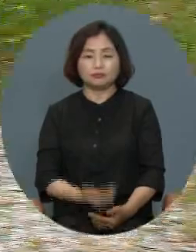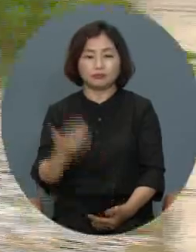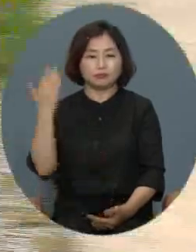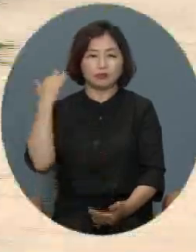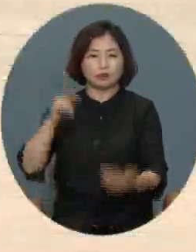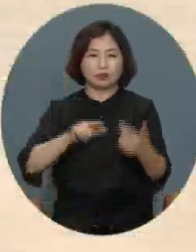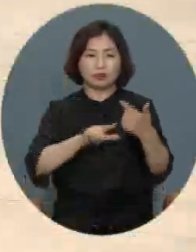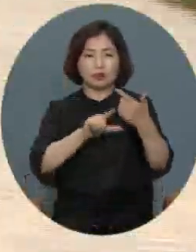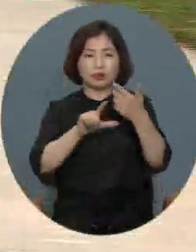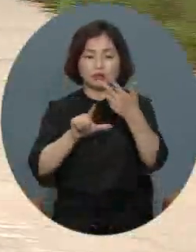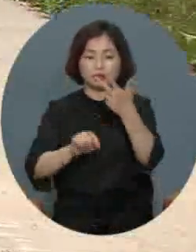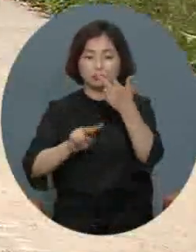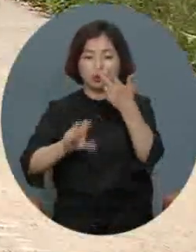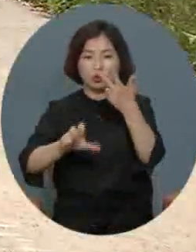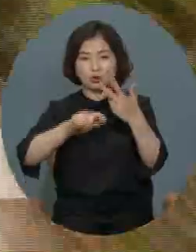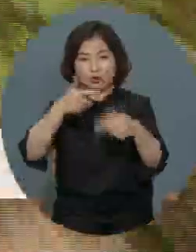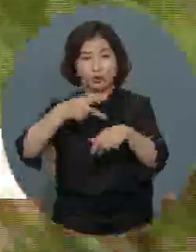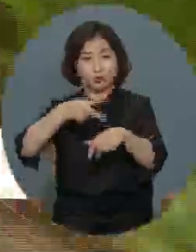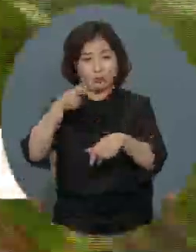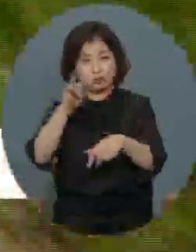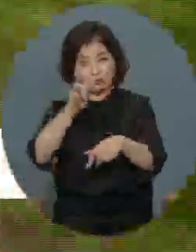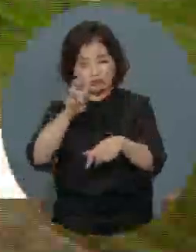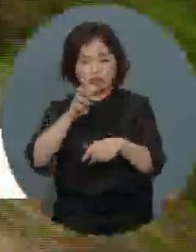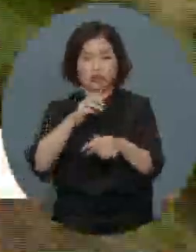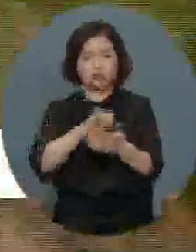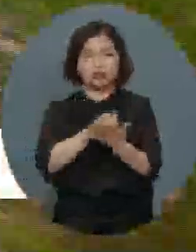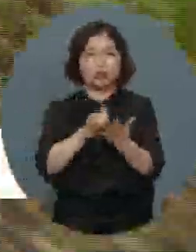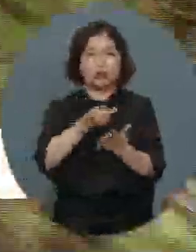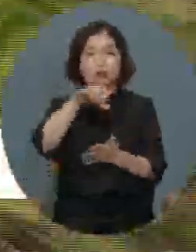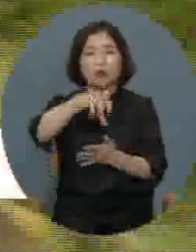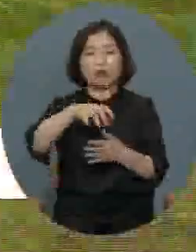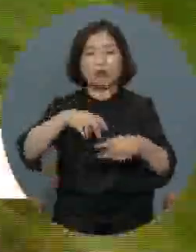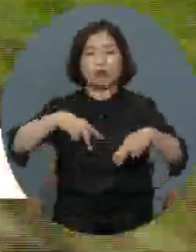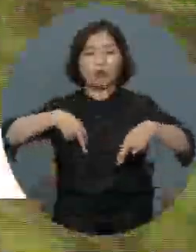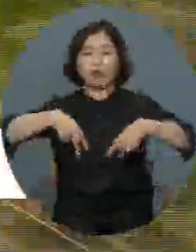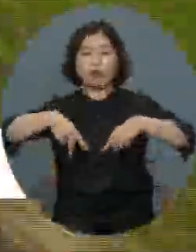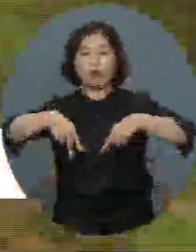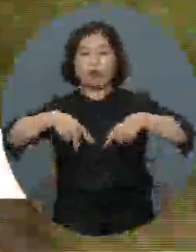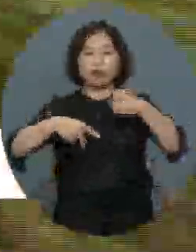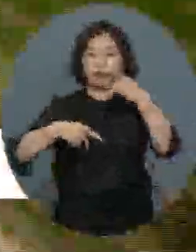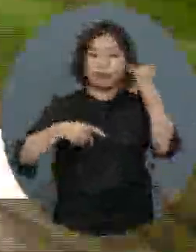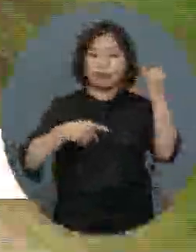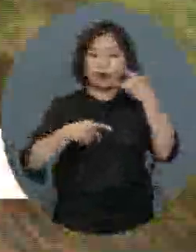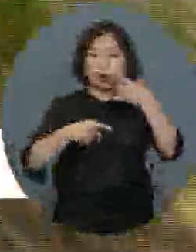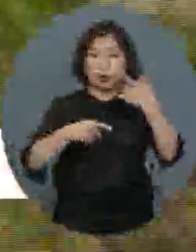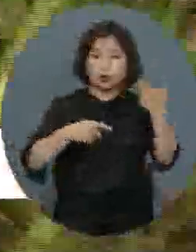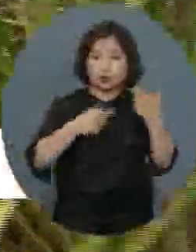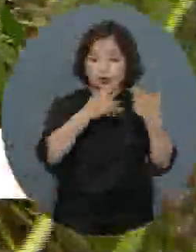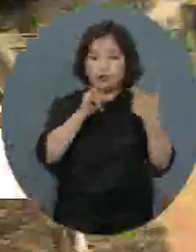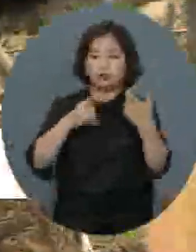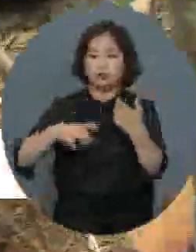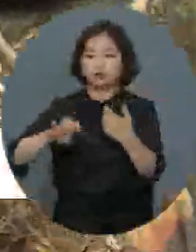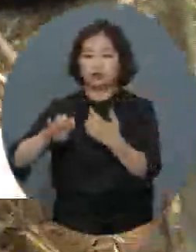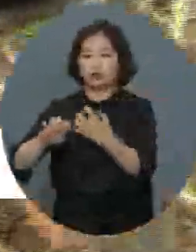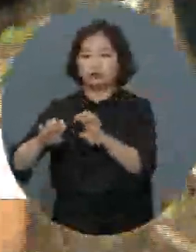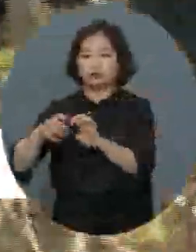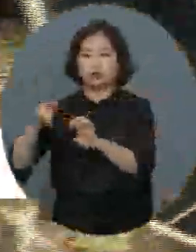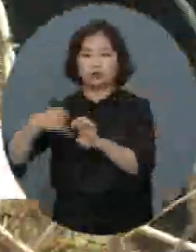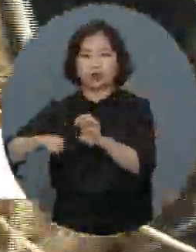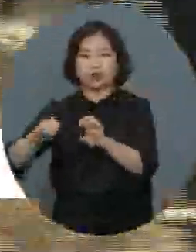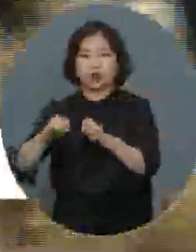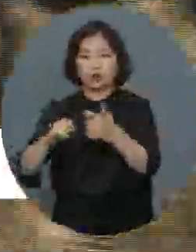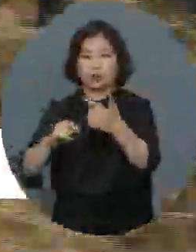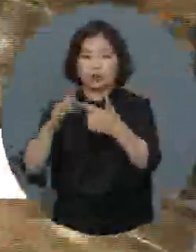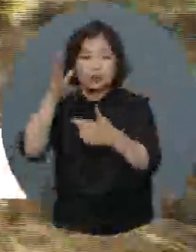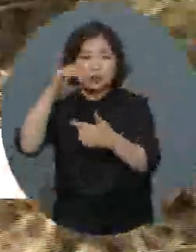지난 25일 저녁 7시 반쯤 문경 c0 수면 의 산책로를 걷던 60대 어머니 와 40대 딸이 게 6마리